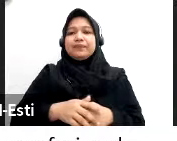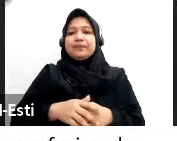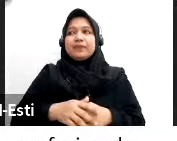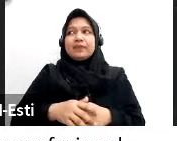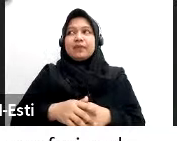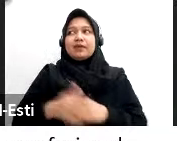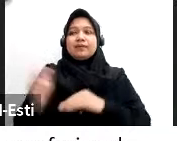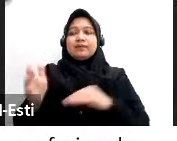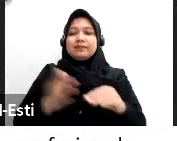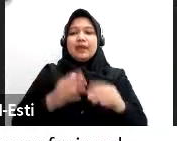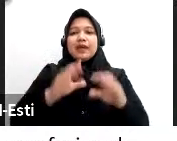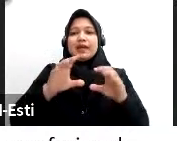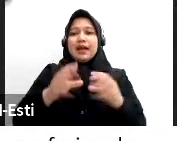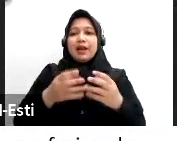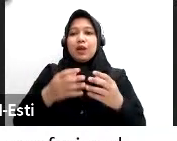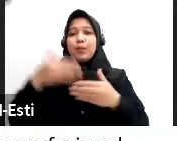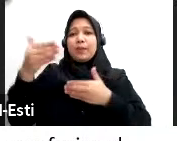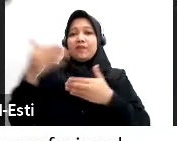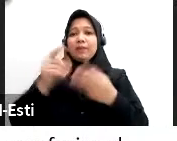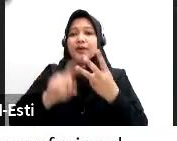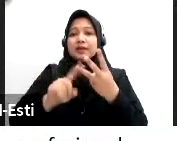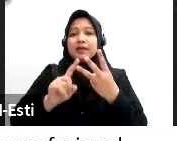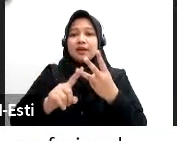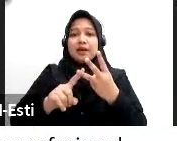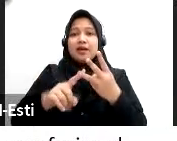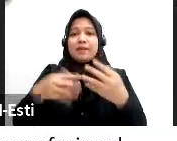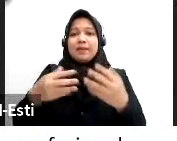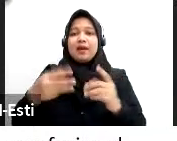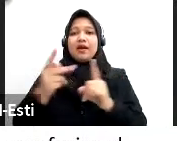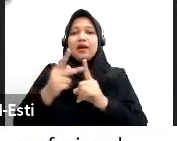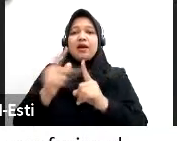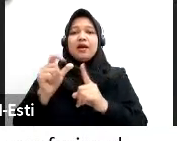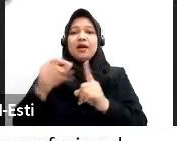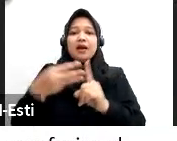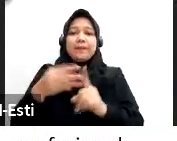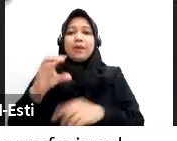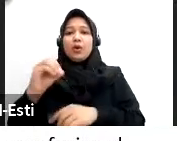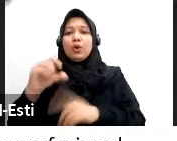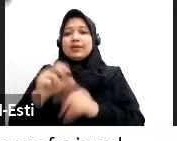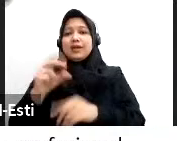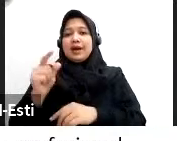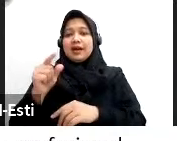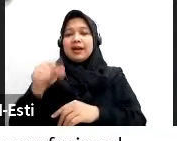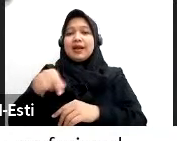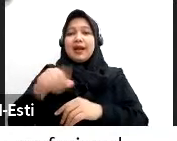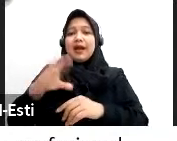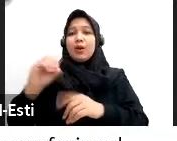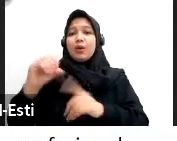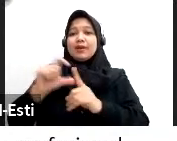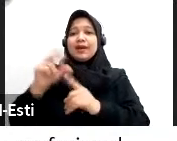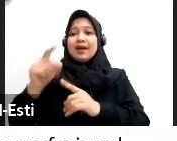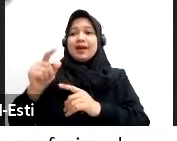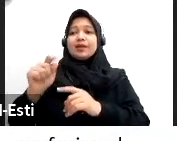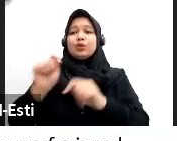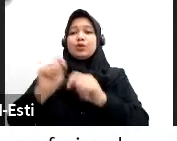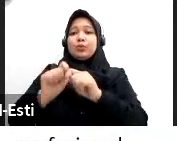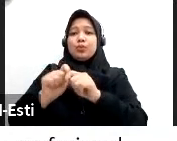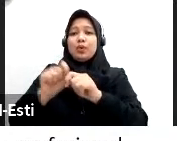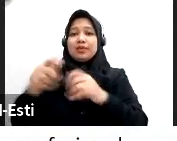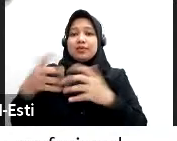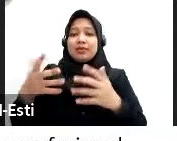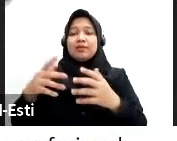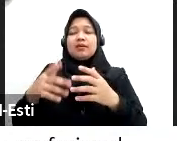kelompok platform yang ketiga adalah hop ojear atau totoro diare yang dibentuk atau dikembangkan